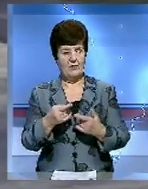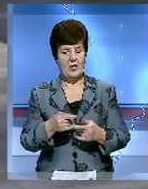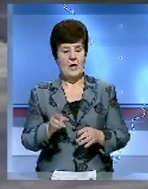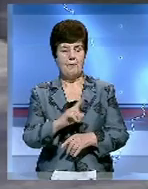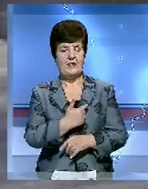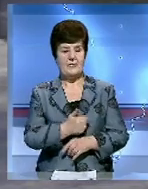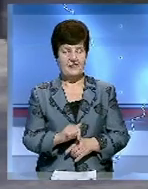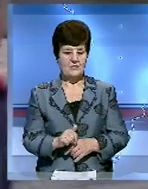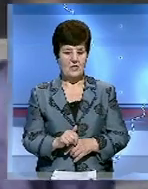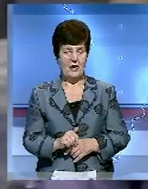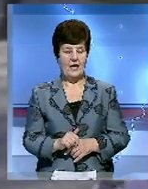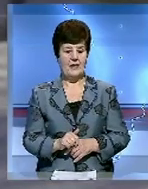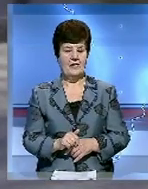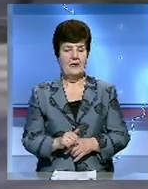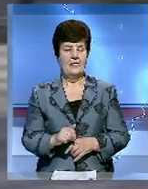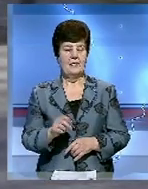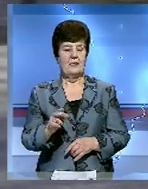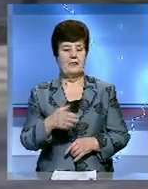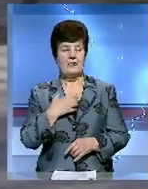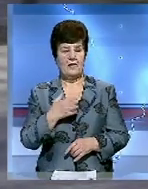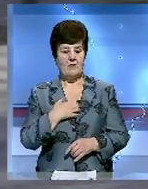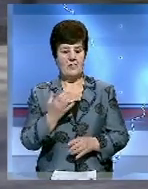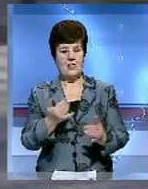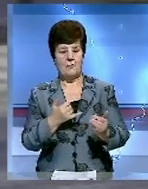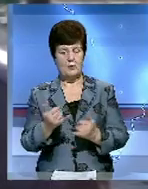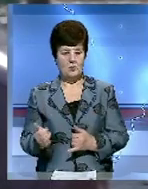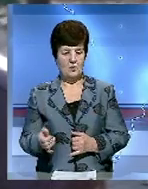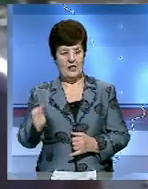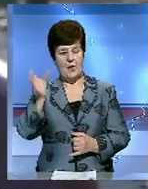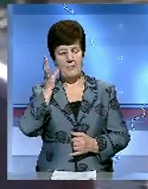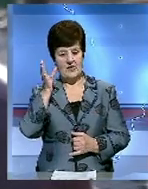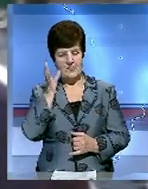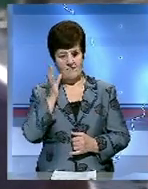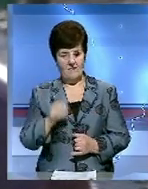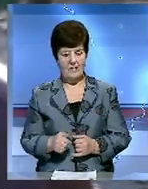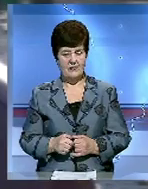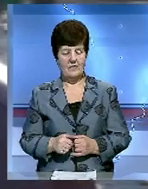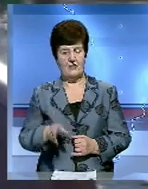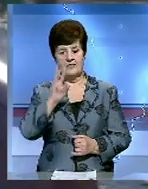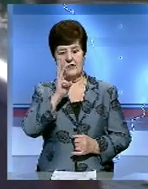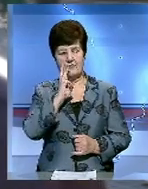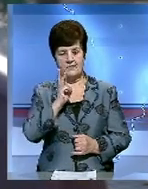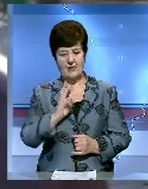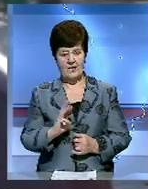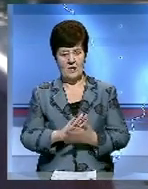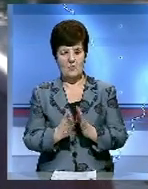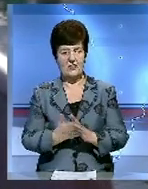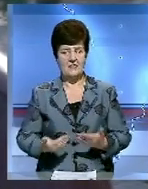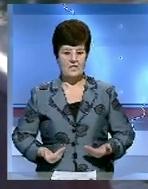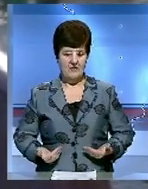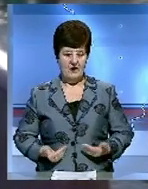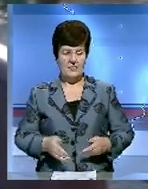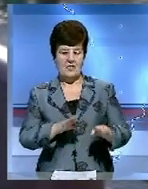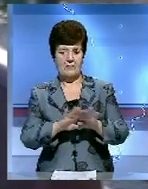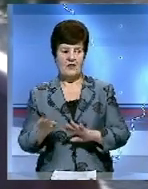страхование, на медицинское обслуживание, на образование. Nivelul salarizării, condițiile de viață, nivelul de viață care avem